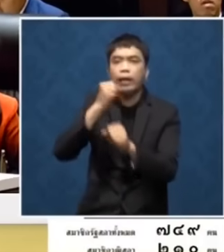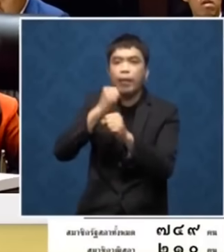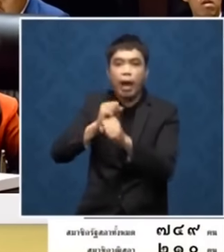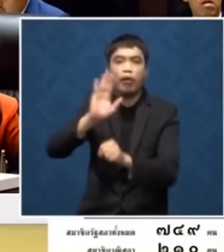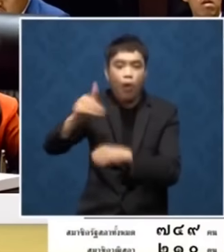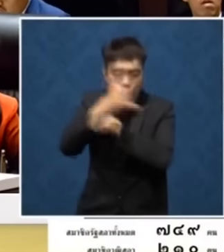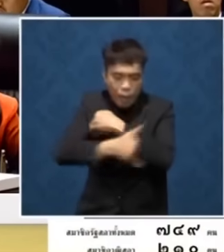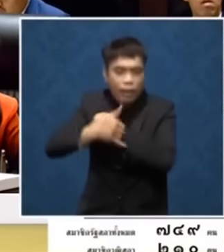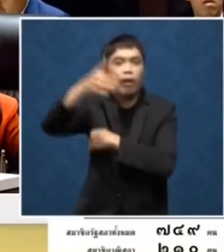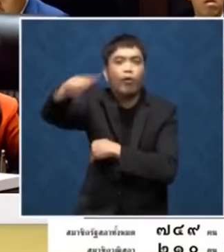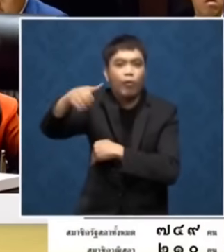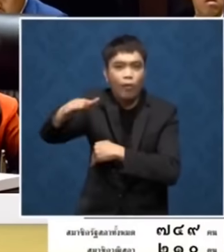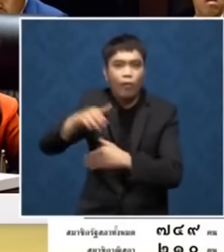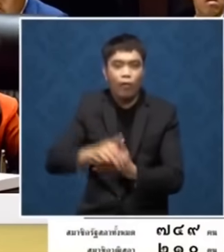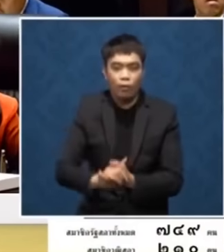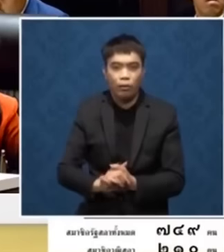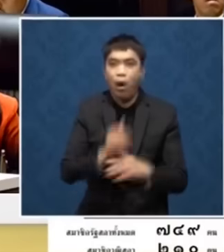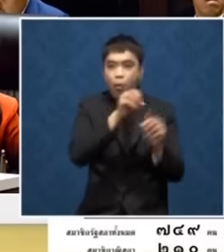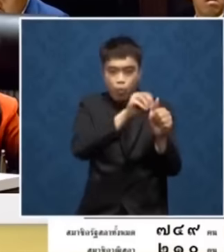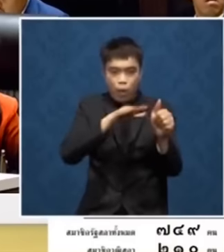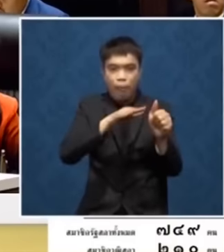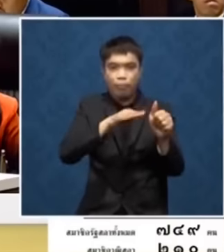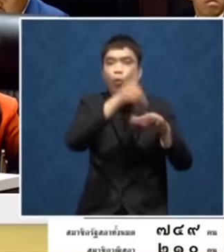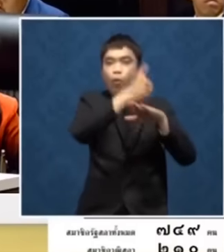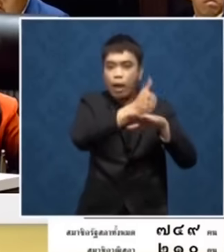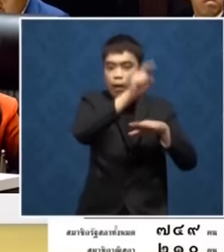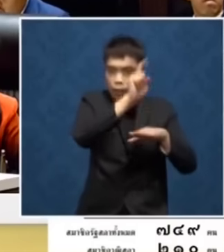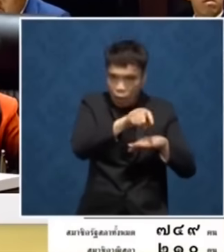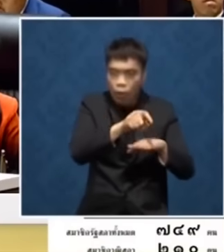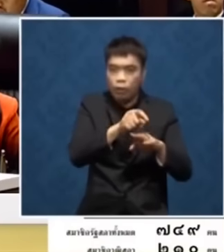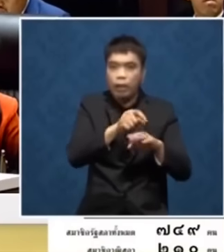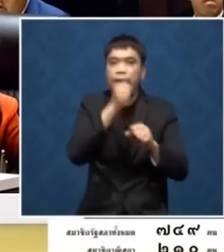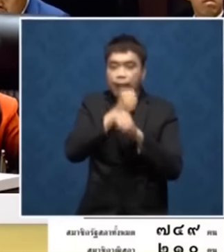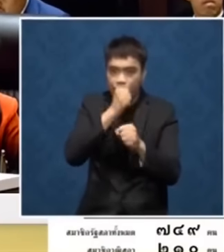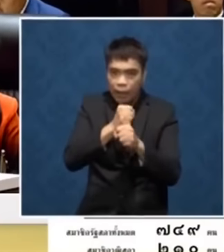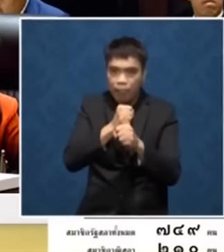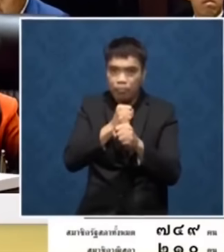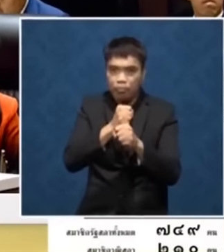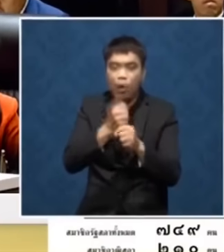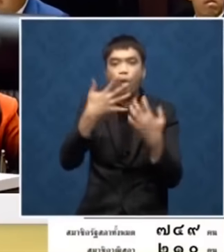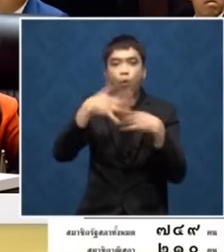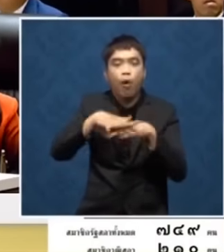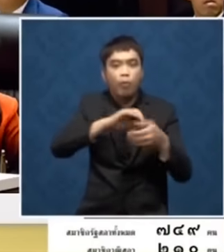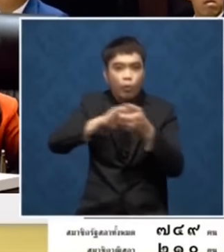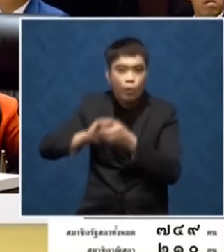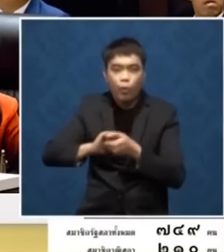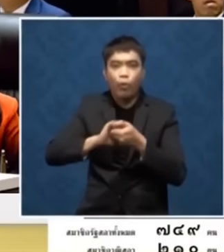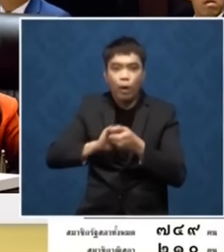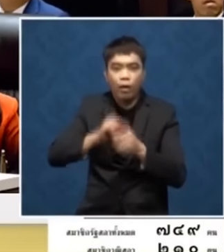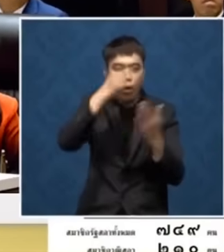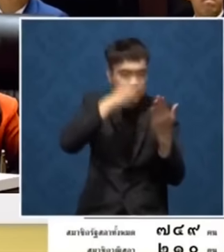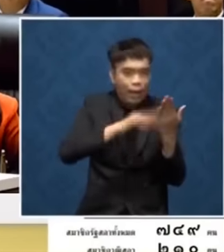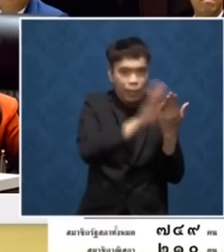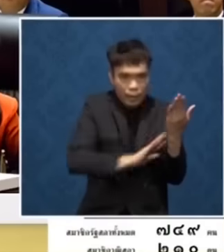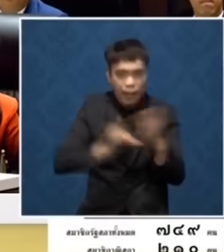นตรีและผู้นำจะต้องทำและจะหาจุดสมดุลระหว่างมหาอำนาจในการเมืองระหว่างประเ